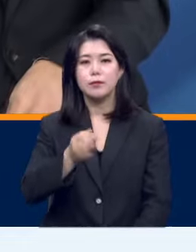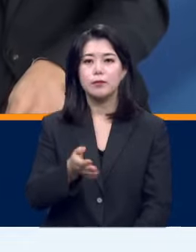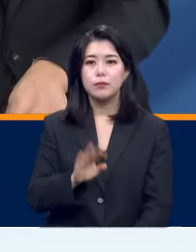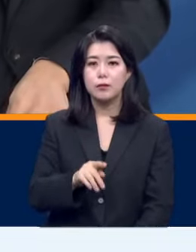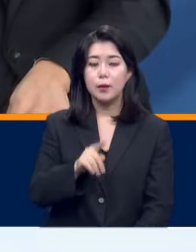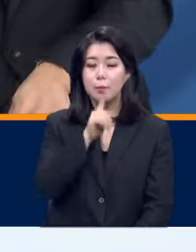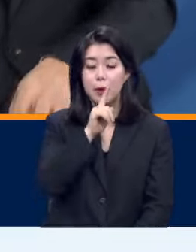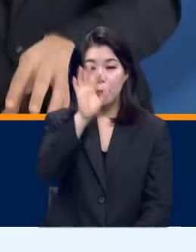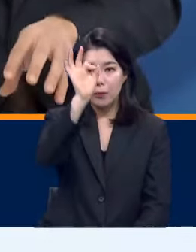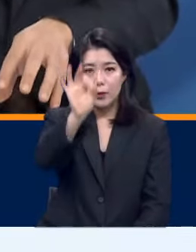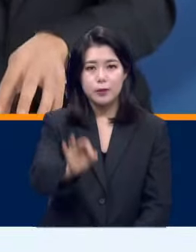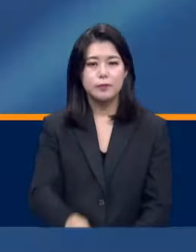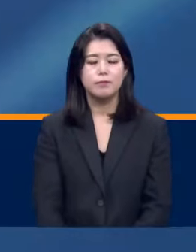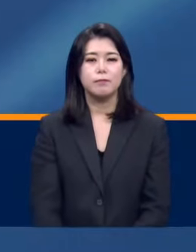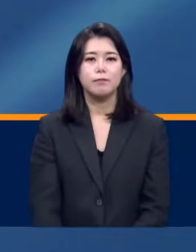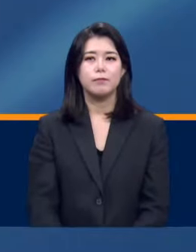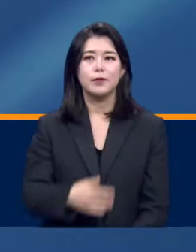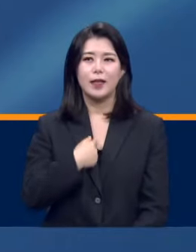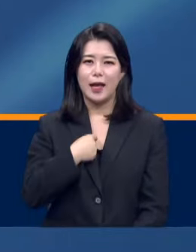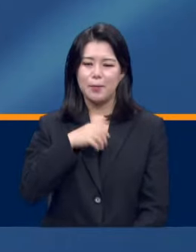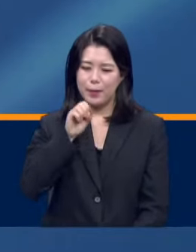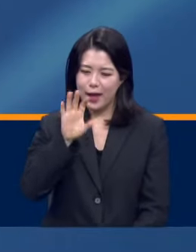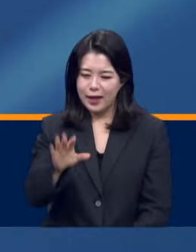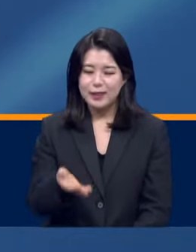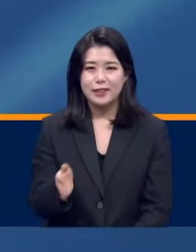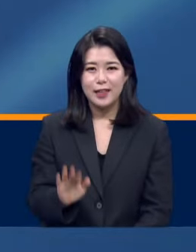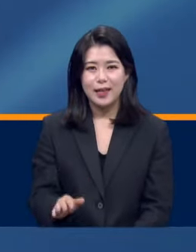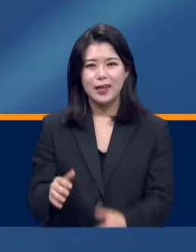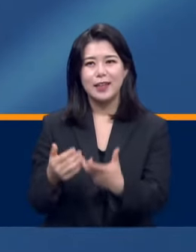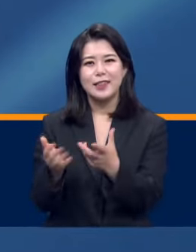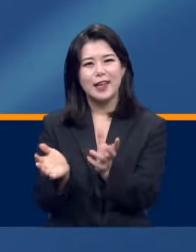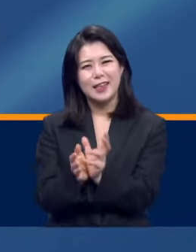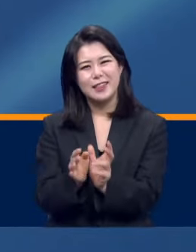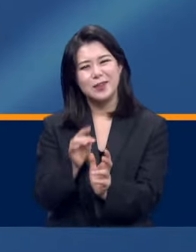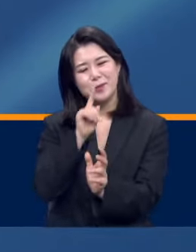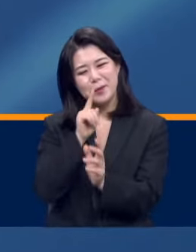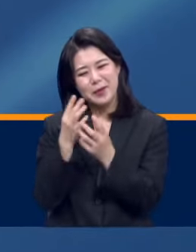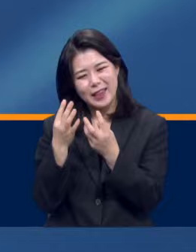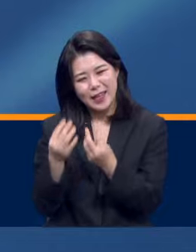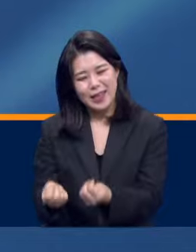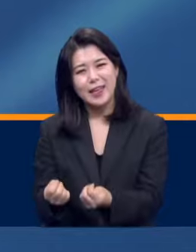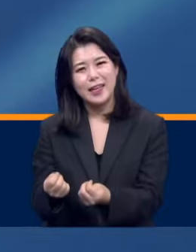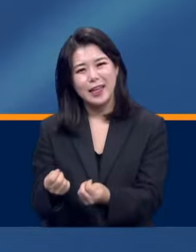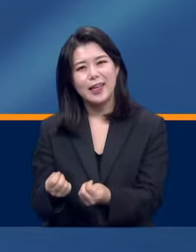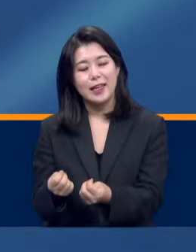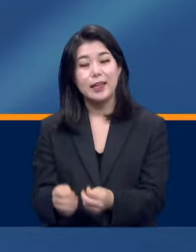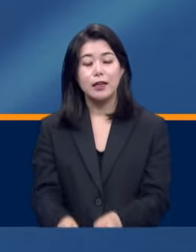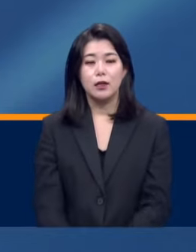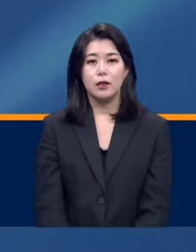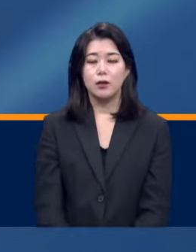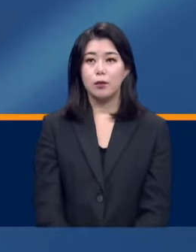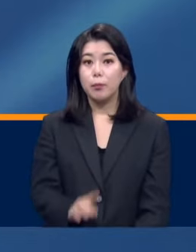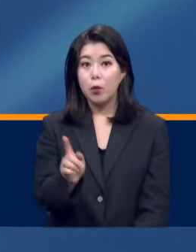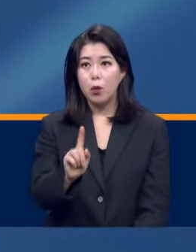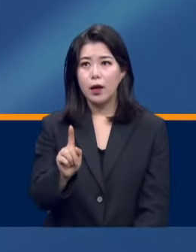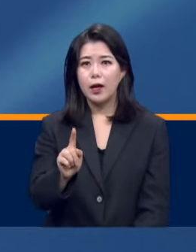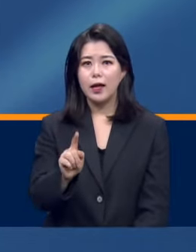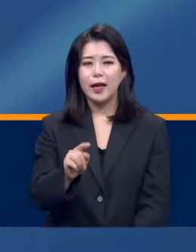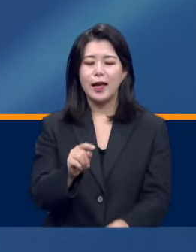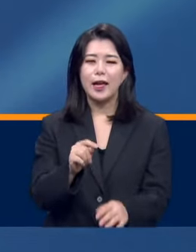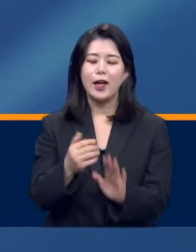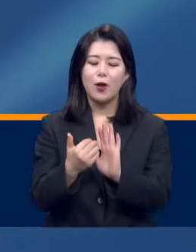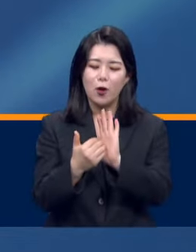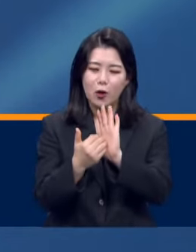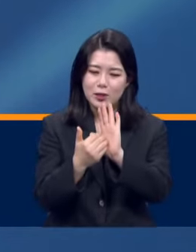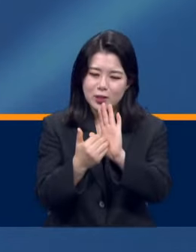중에서는 보면은 어 제가 이렇게 얘기했지만 당에서 말들이 만 내가 포인트라고 보거든요 이건 정치인의 완곡한